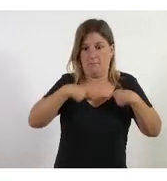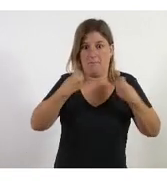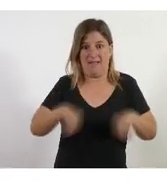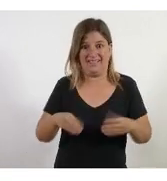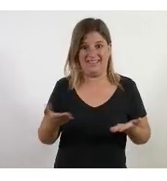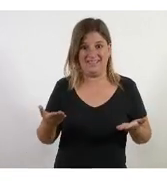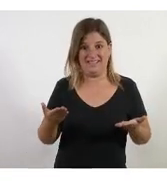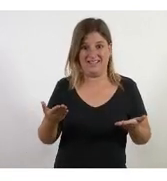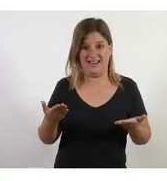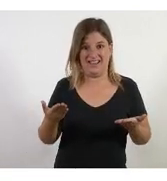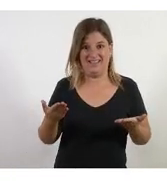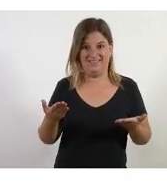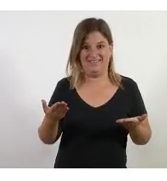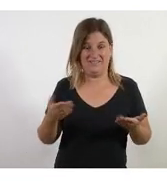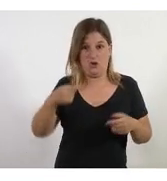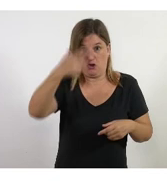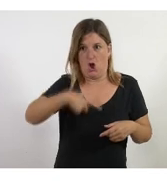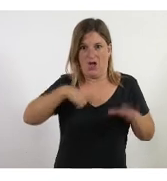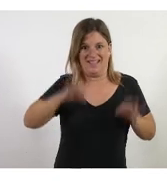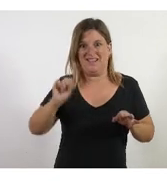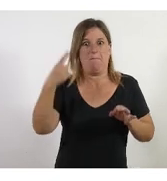mai? Aquesta és la resposta,